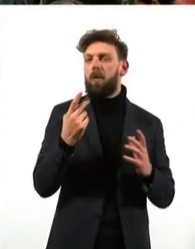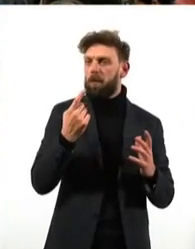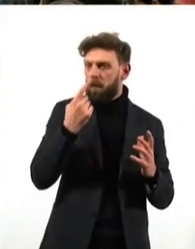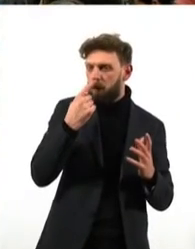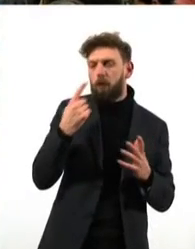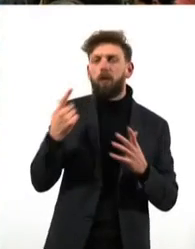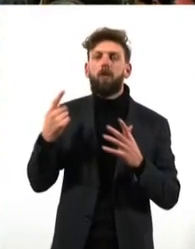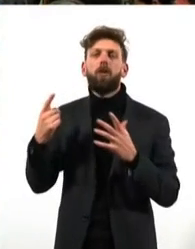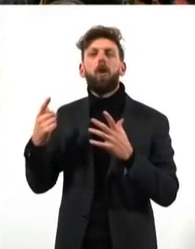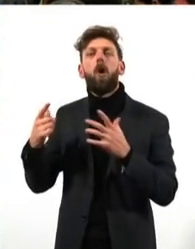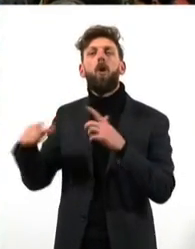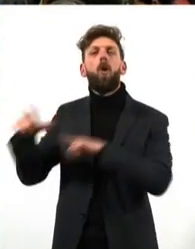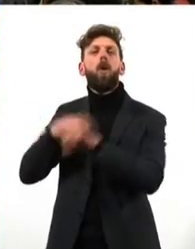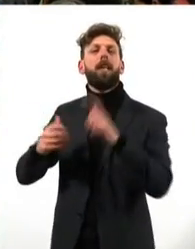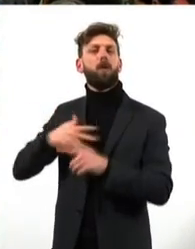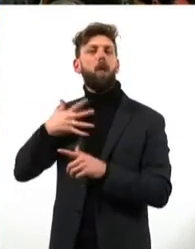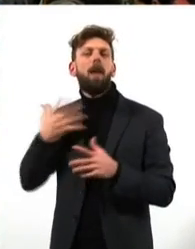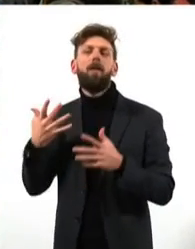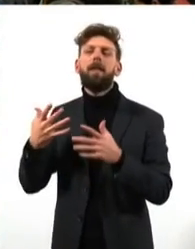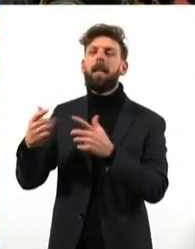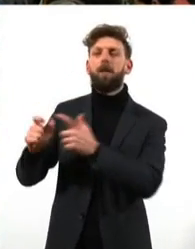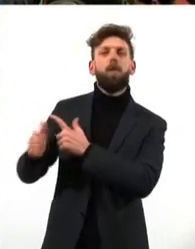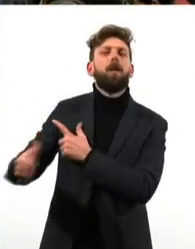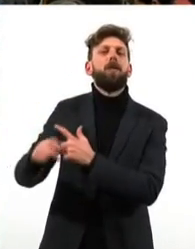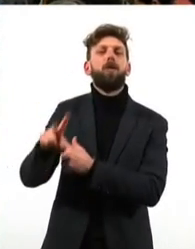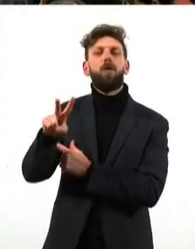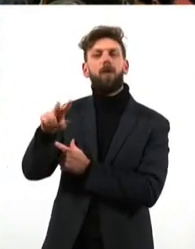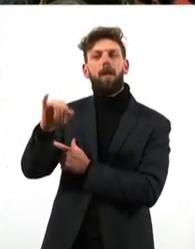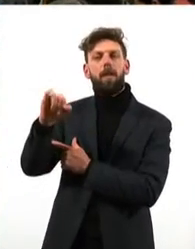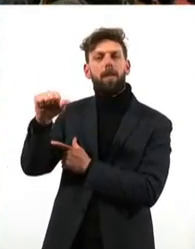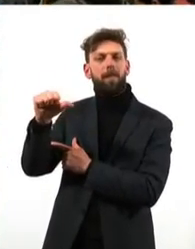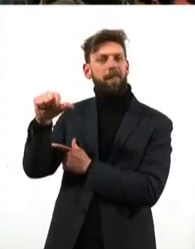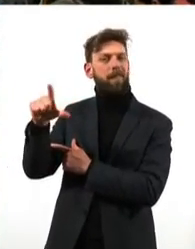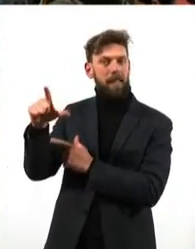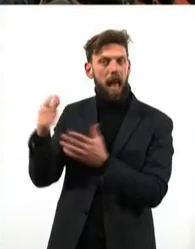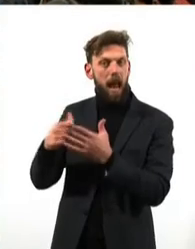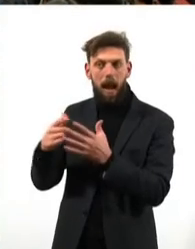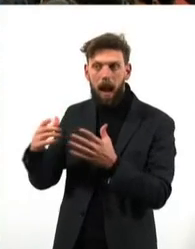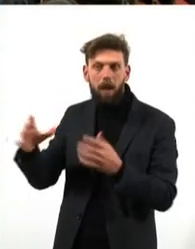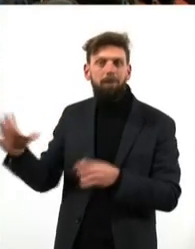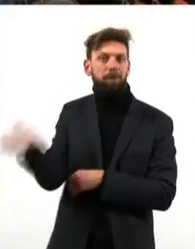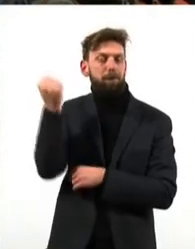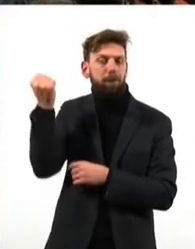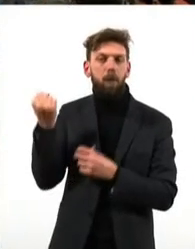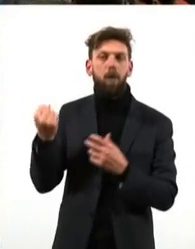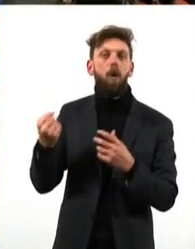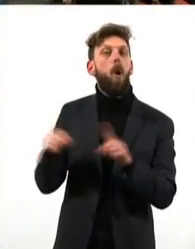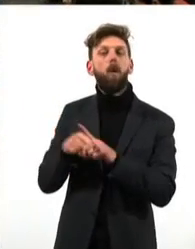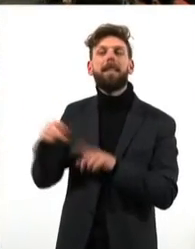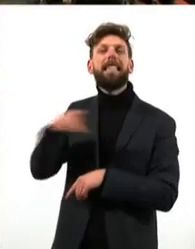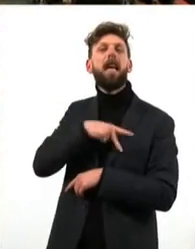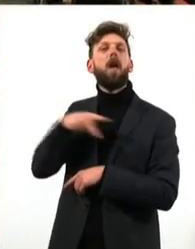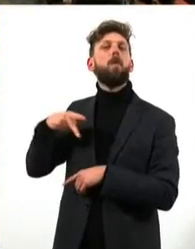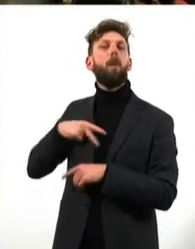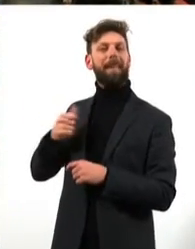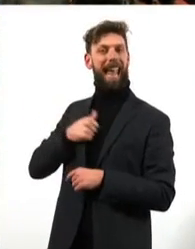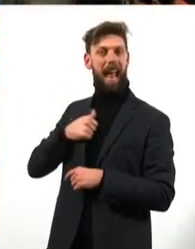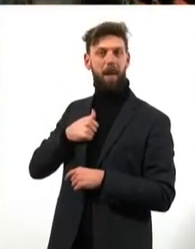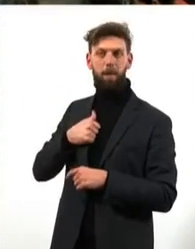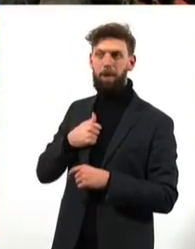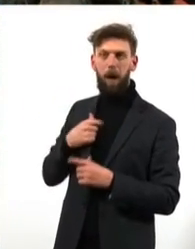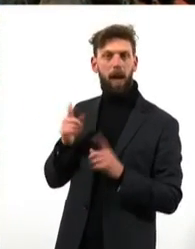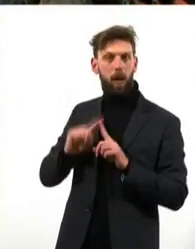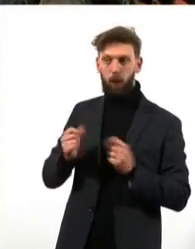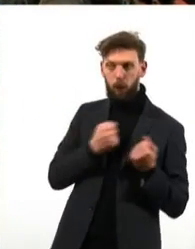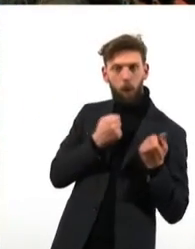Locavantage Visale et pousser justement sur la partie propriétaires particuliers, leur imposer et rendre plus attractif,